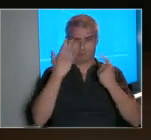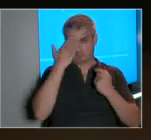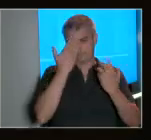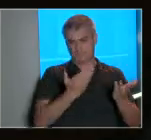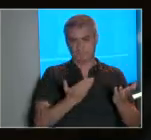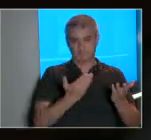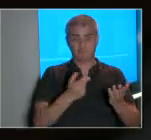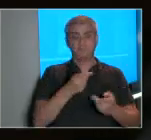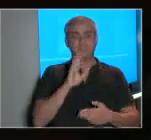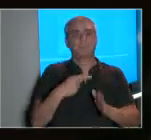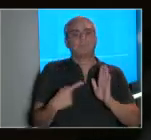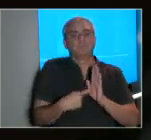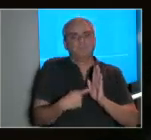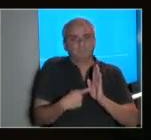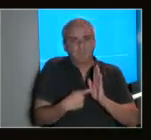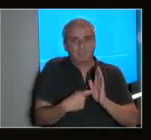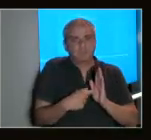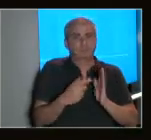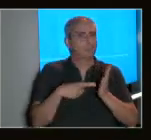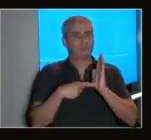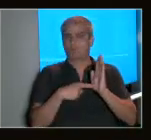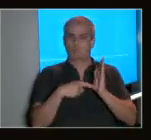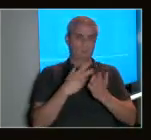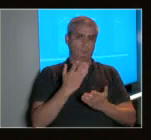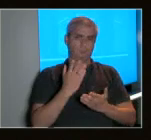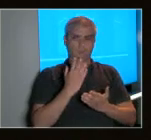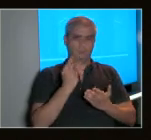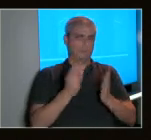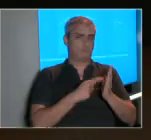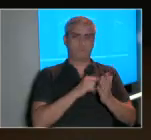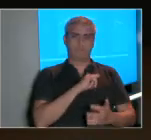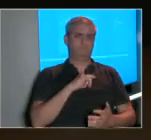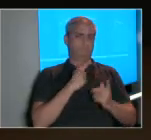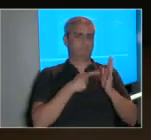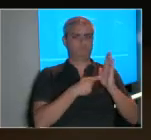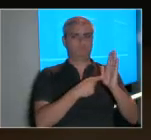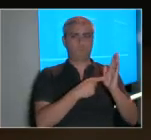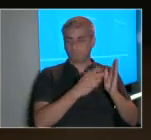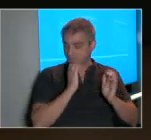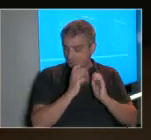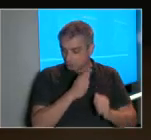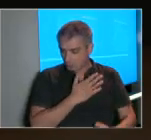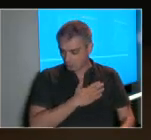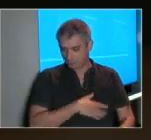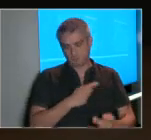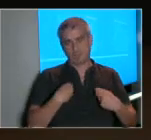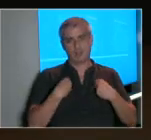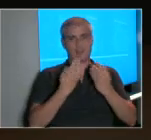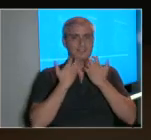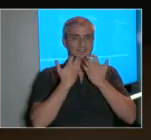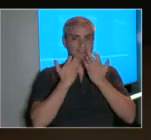את זה. זו גם הסיבה לכך שהסיקור אינו חד צדדי במקרים האלה. התקשורת מעוניינת למכור